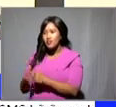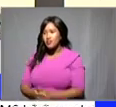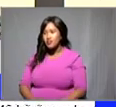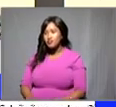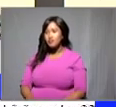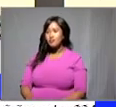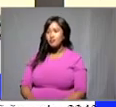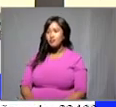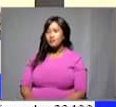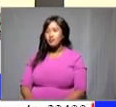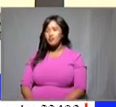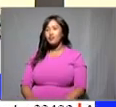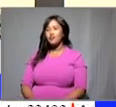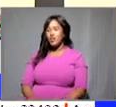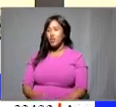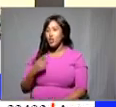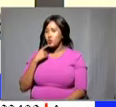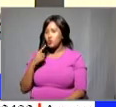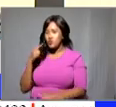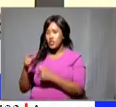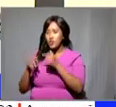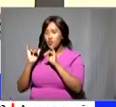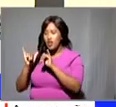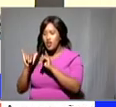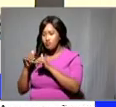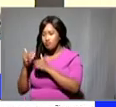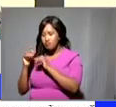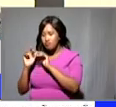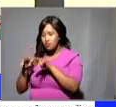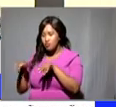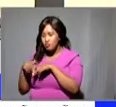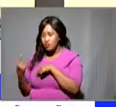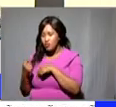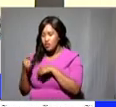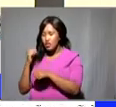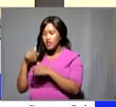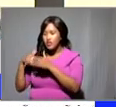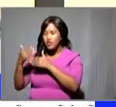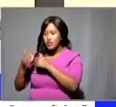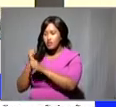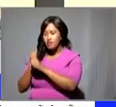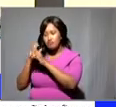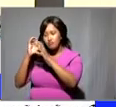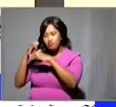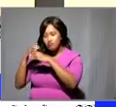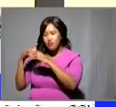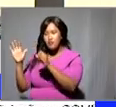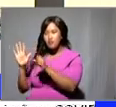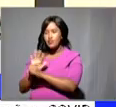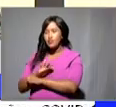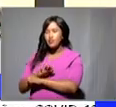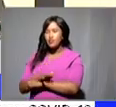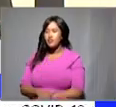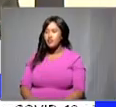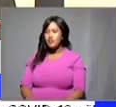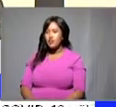Eh. Virus niguo ciigithiaga. Riu tukumuiga nginya riria tugeka ningi test tuone ni atuika negative. Hindi atuike atia. Tumurekereria.